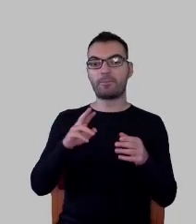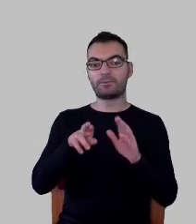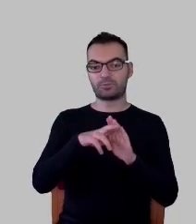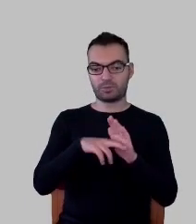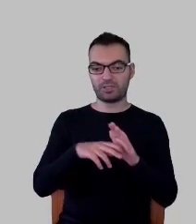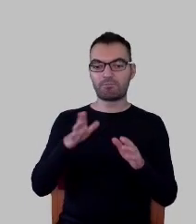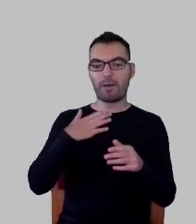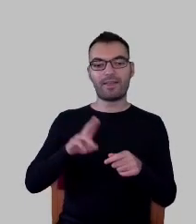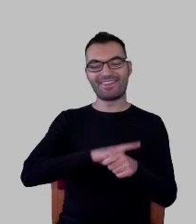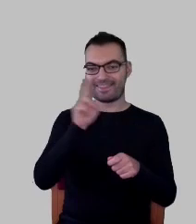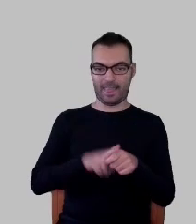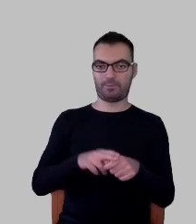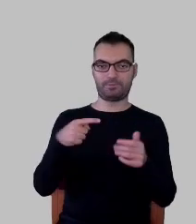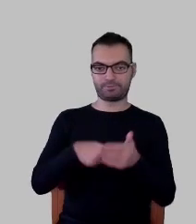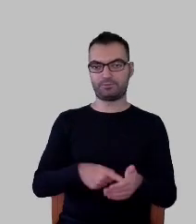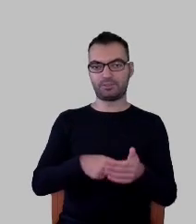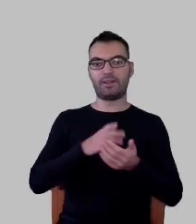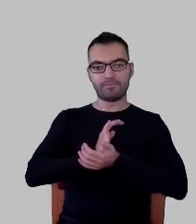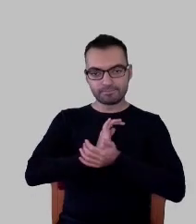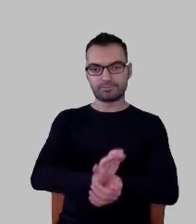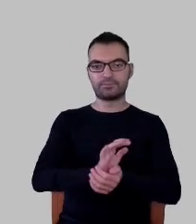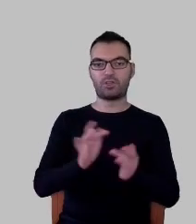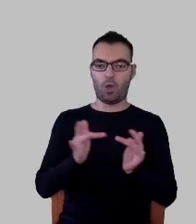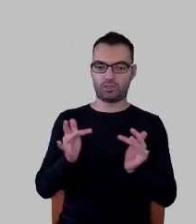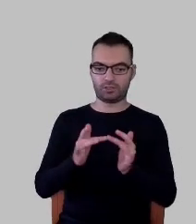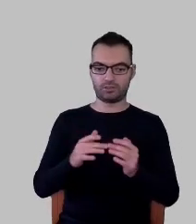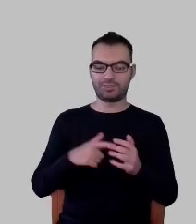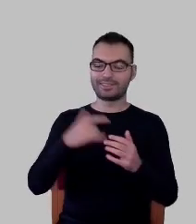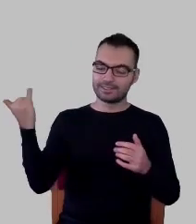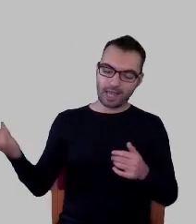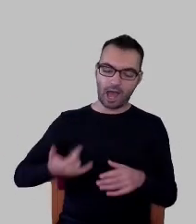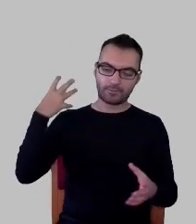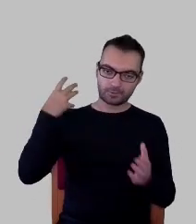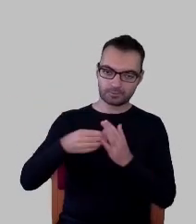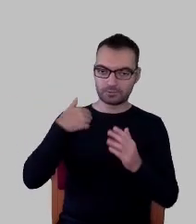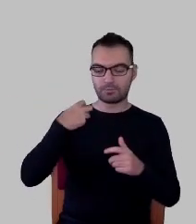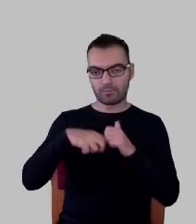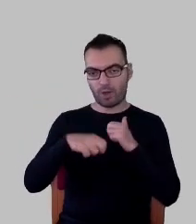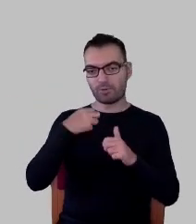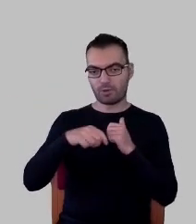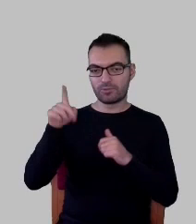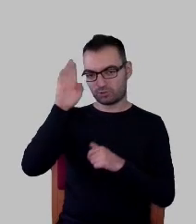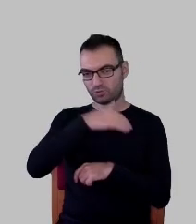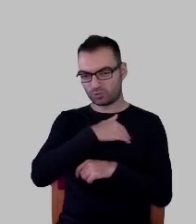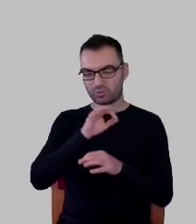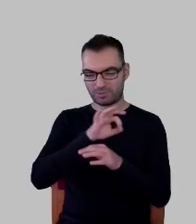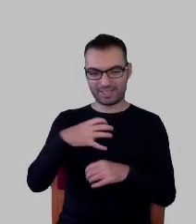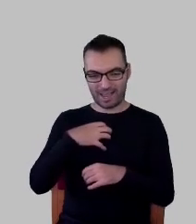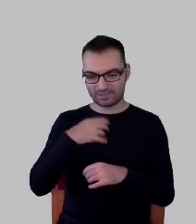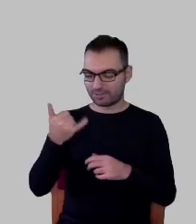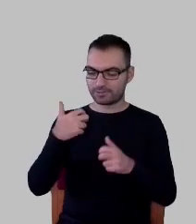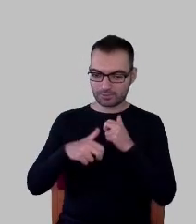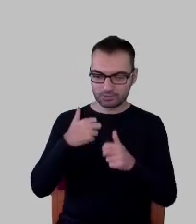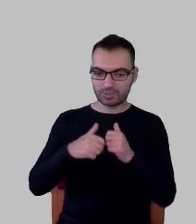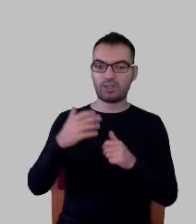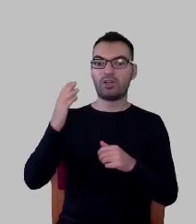na wydanie orzeczenia. Ten termin na wydanie orzeczenia był zawsze kłopotliwy, szczególnie dla dyrektorów szkół specjalnych i ośrodków, kiedy to